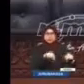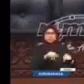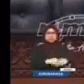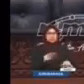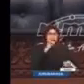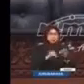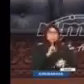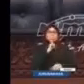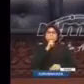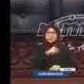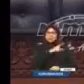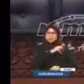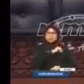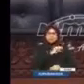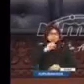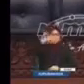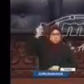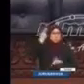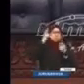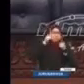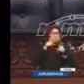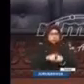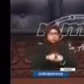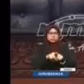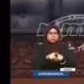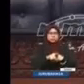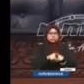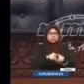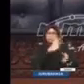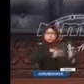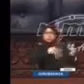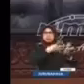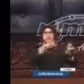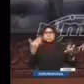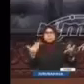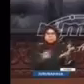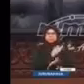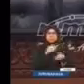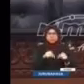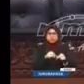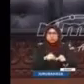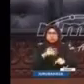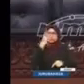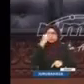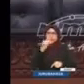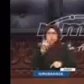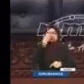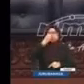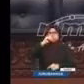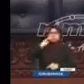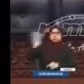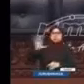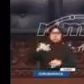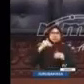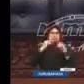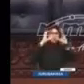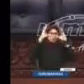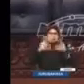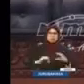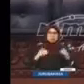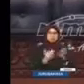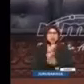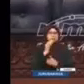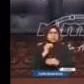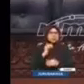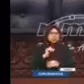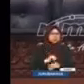dipertua Jika benar ketua menteri sabar bersetuju terhadap jadwal baru ini dan mengabaikan dari segi positifnya tentang